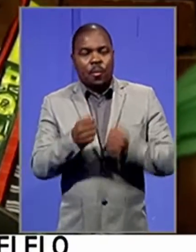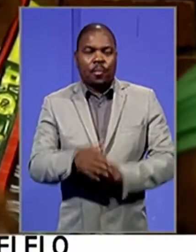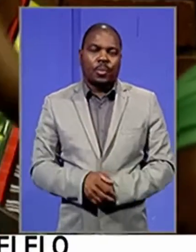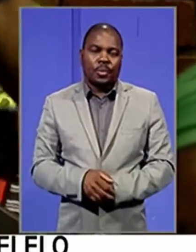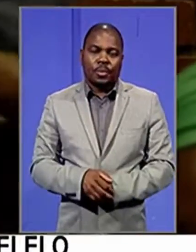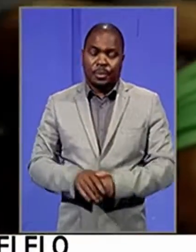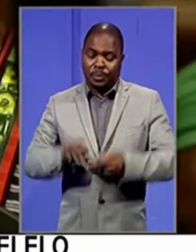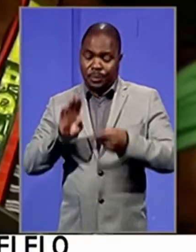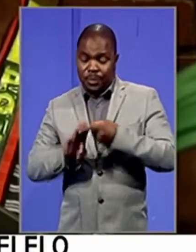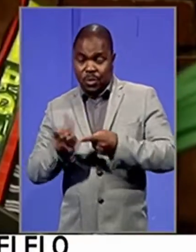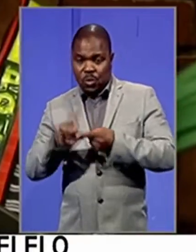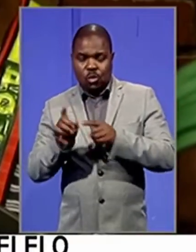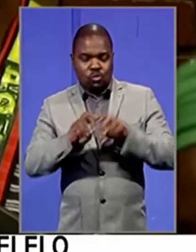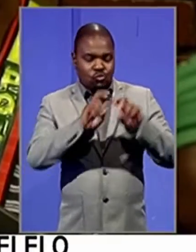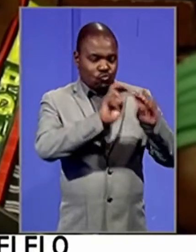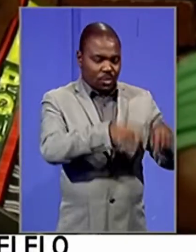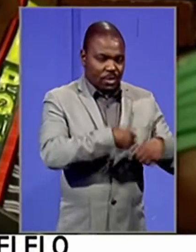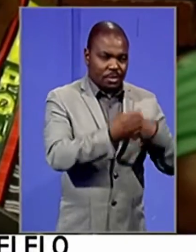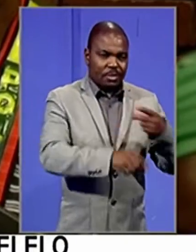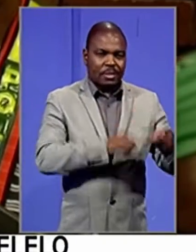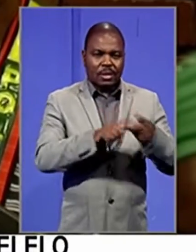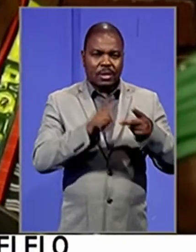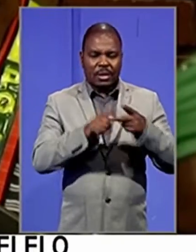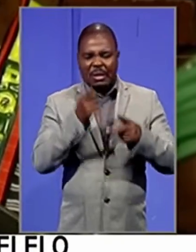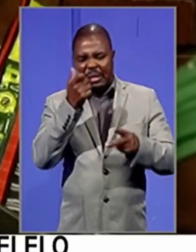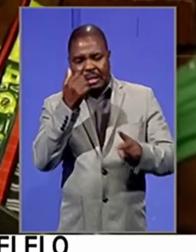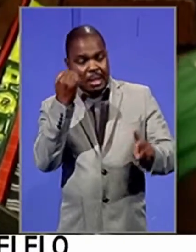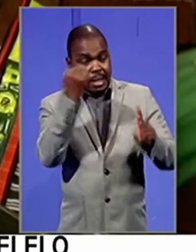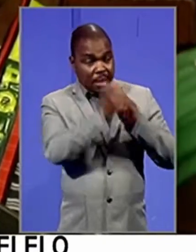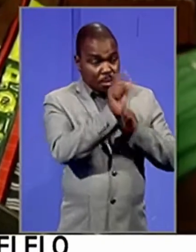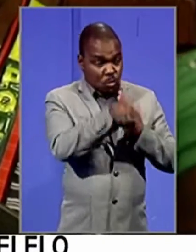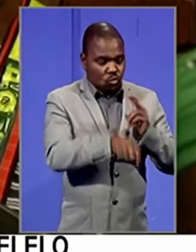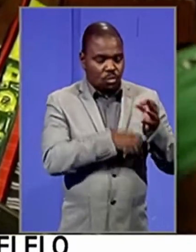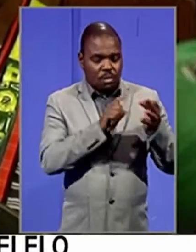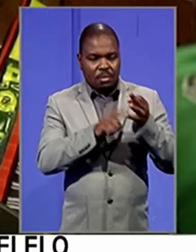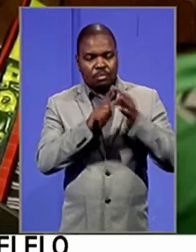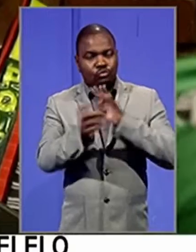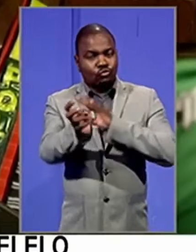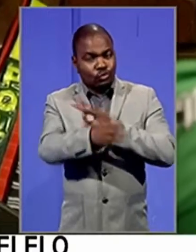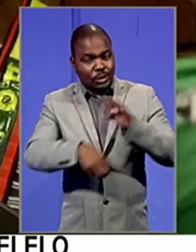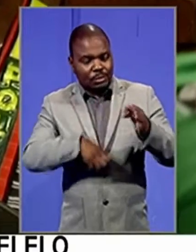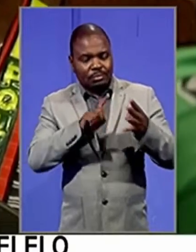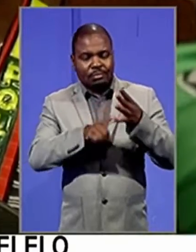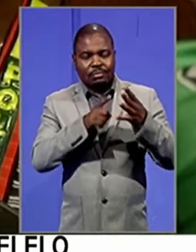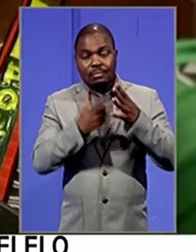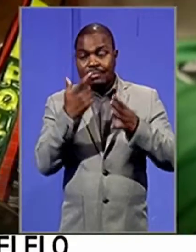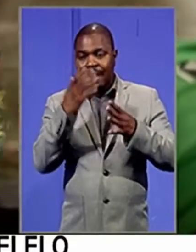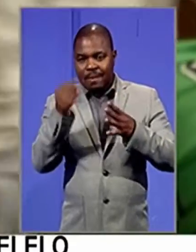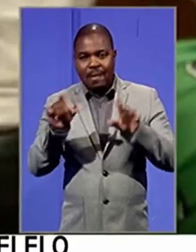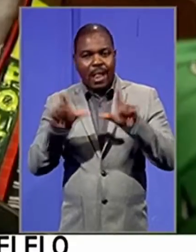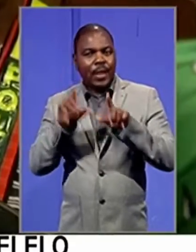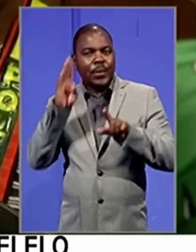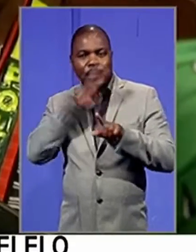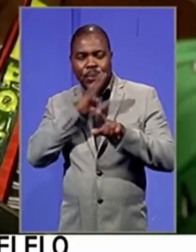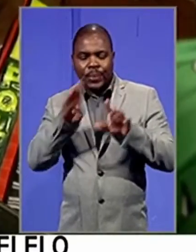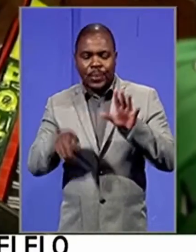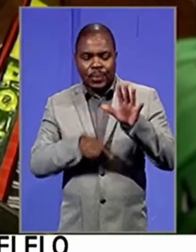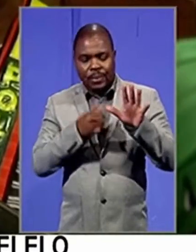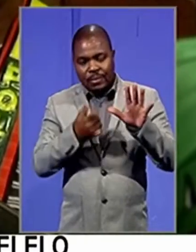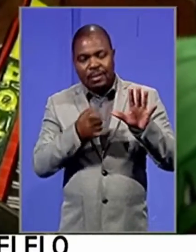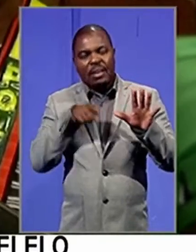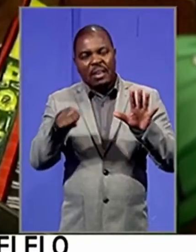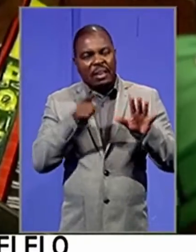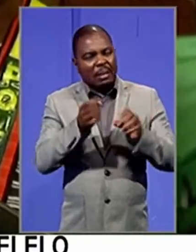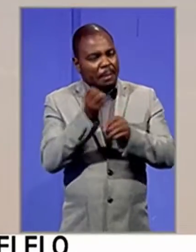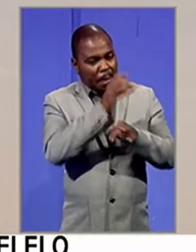Di akaretšwa molato wa kato, maitokelo a polao, go hula, go swara sethunya seo se sego molaong le go betha magareng